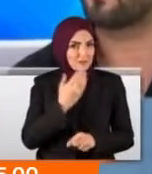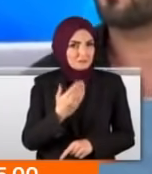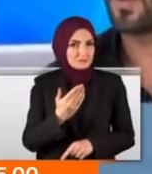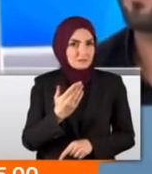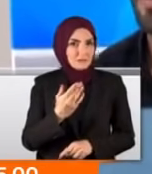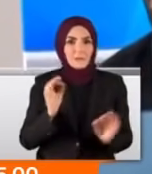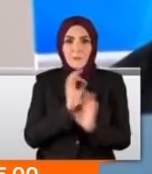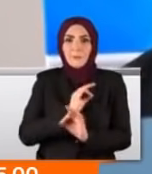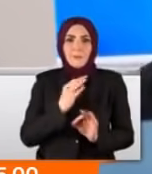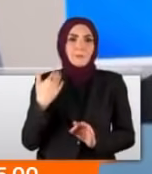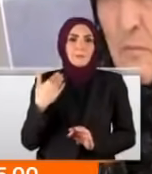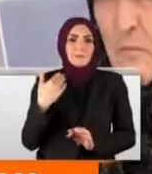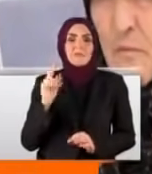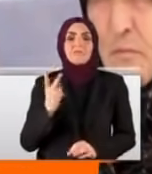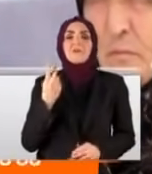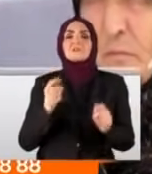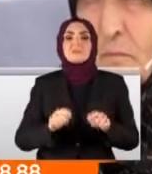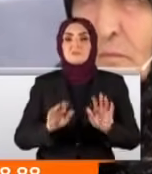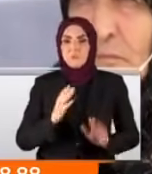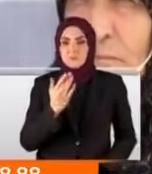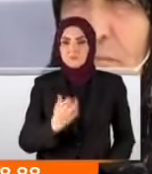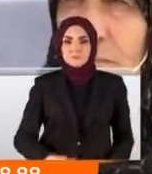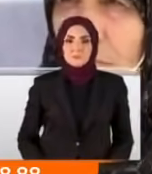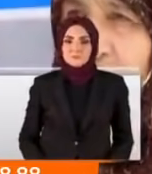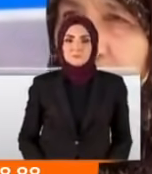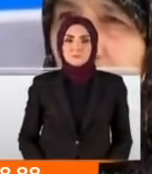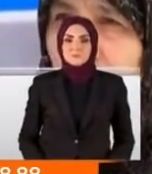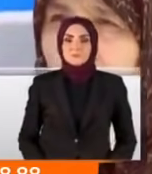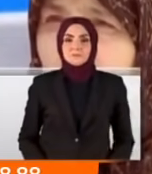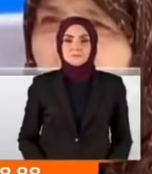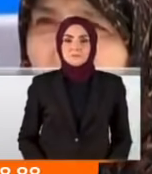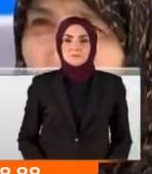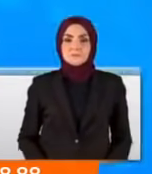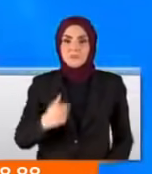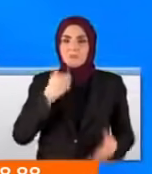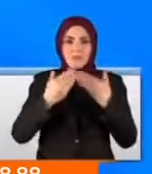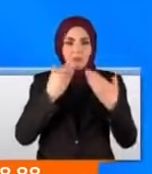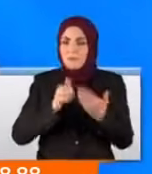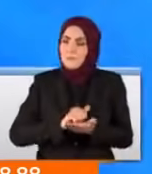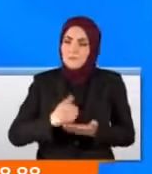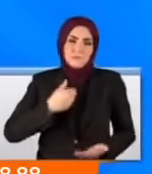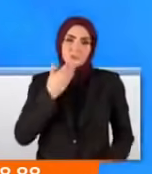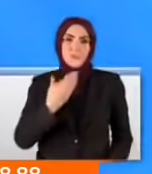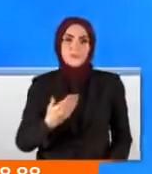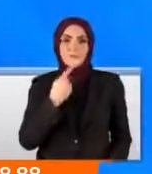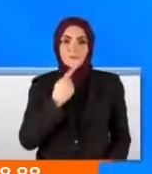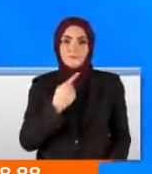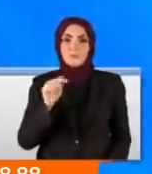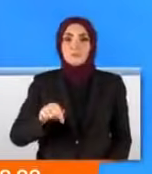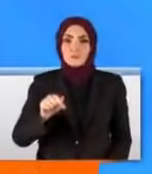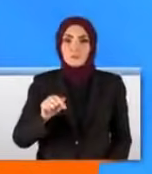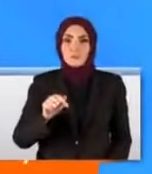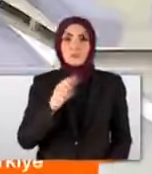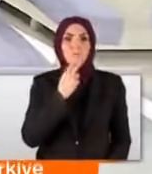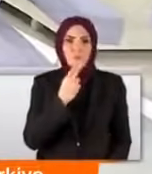de inkar etmekten vazgeçti. O kadın neredeyse çıkacak, kaçmayacaksın. Ben anlatacaklarımı anlattım. Bugün konuştuğumuz her şeyi herkes